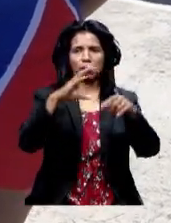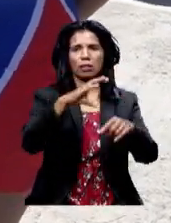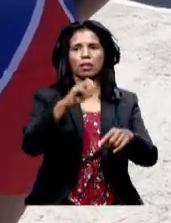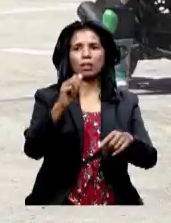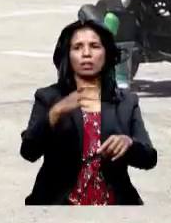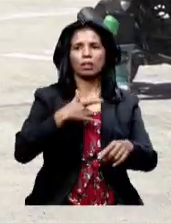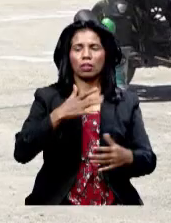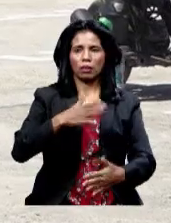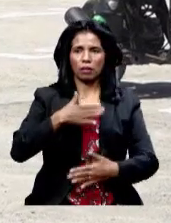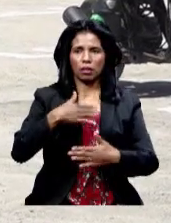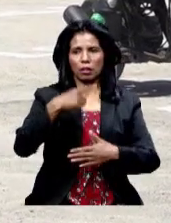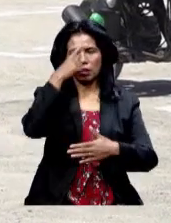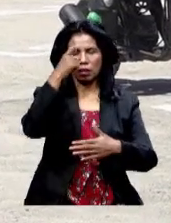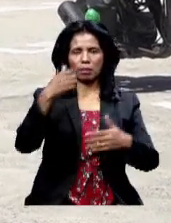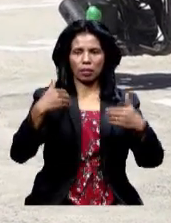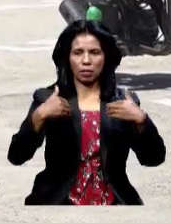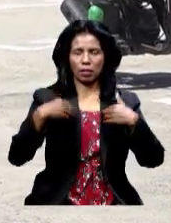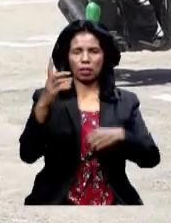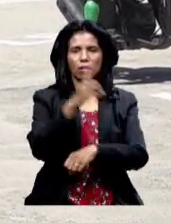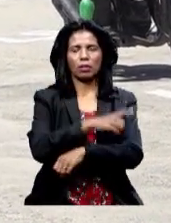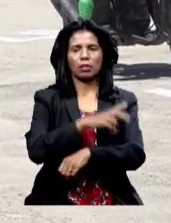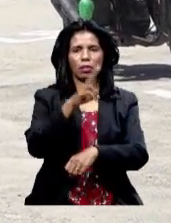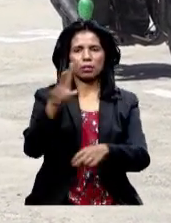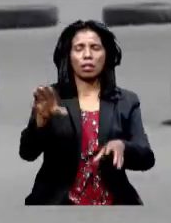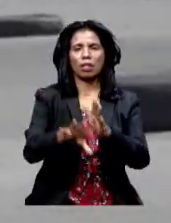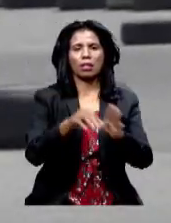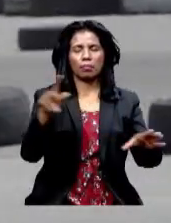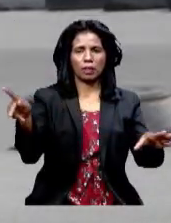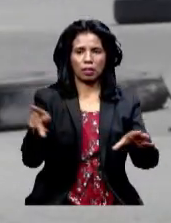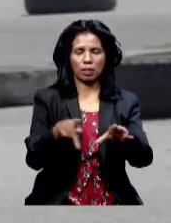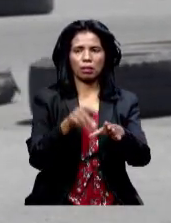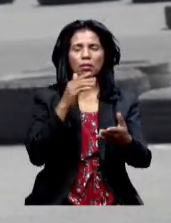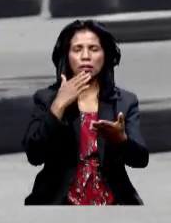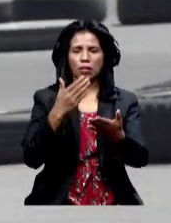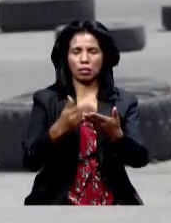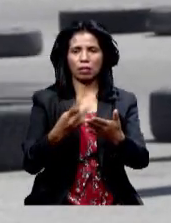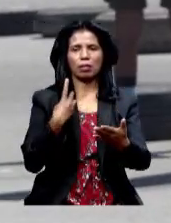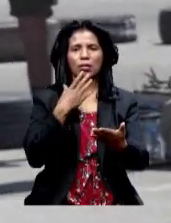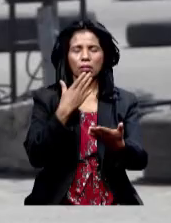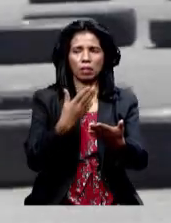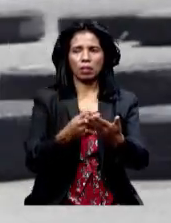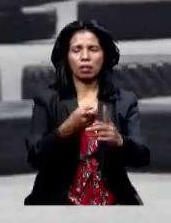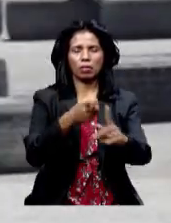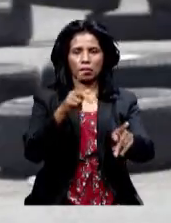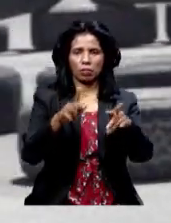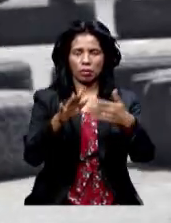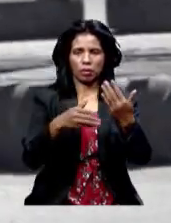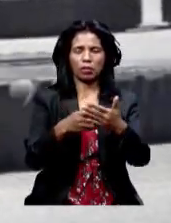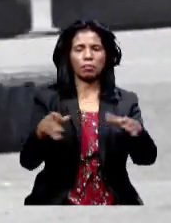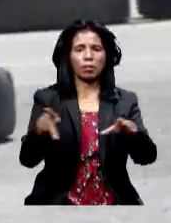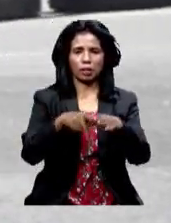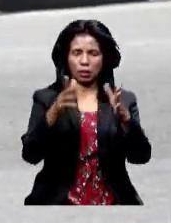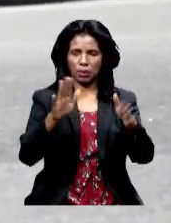senti contenti tambah evento loron da ruak hetan participação máximo diak no amigável husi comunidade participante